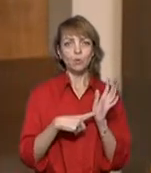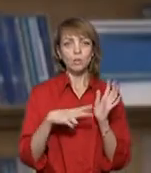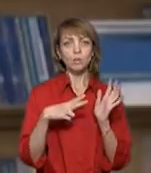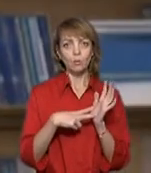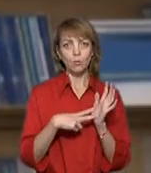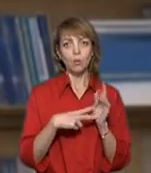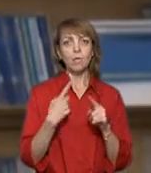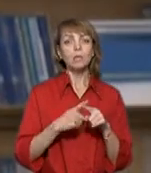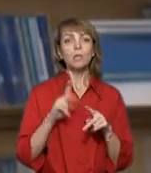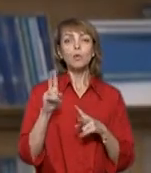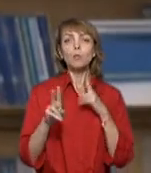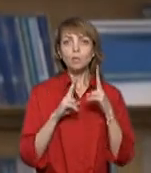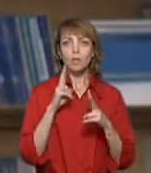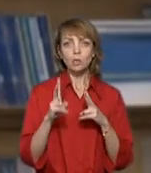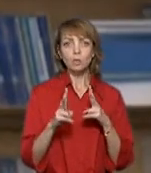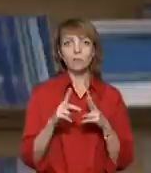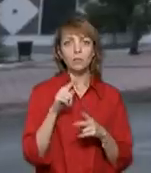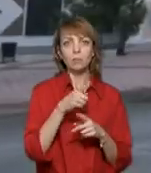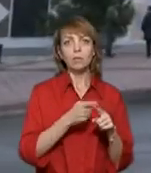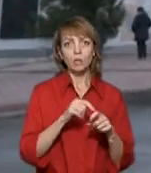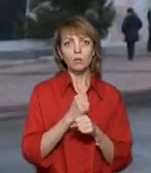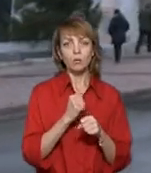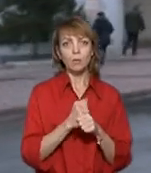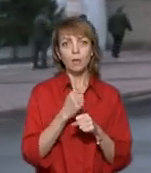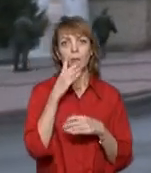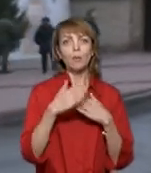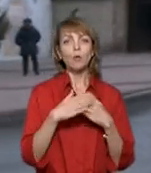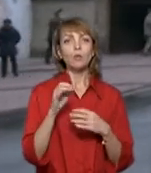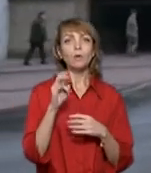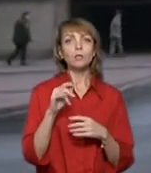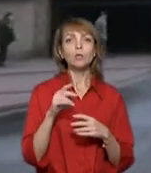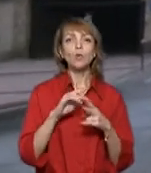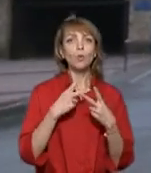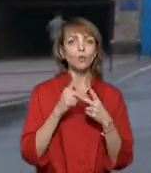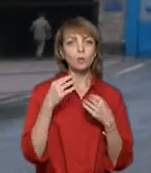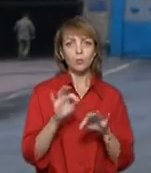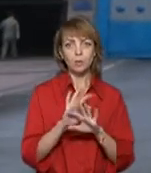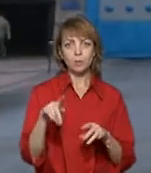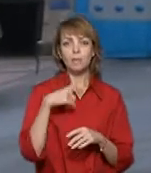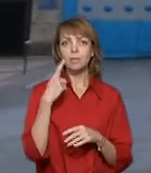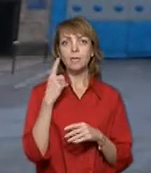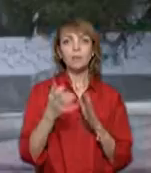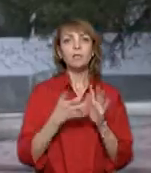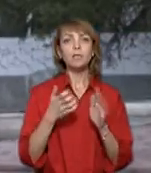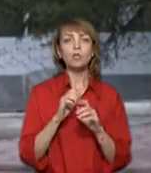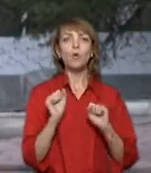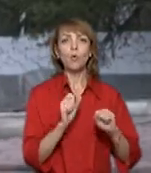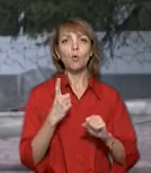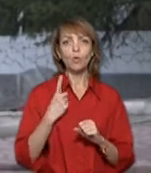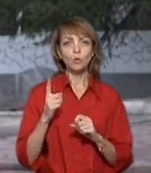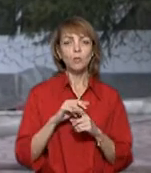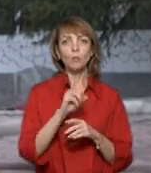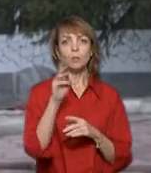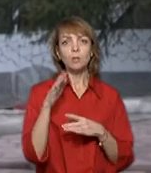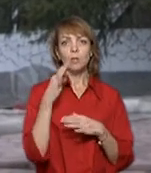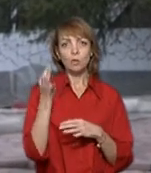4, 5, 6, 7. Ті, хто поскаржився, з ними це зробили. Напередодні адвокатів до колонії не пустили. Сказали, не вистачає охорони, аби убезпечити